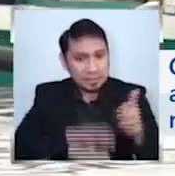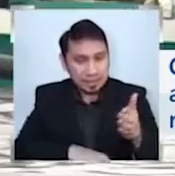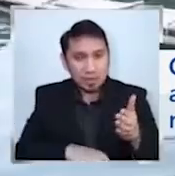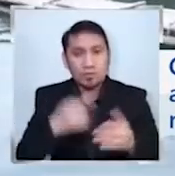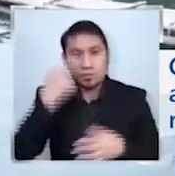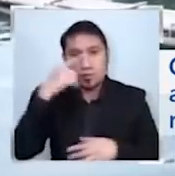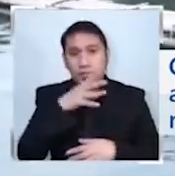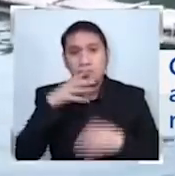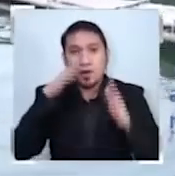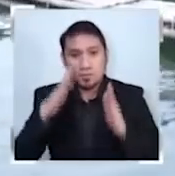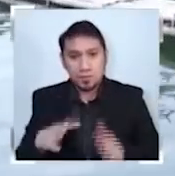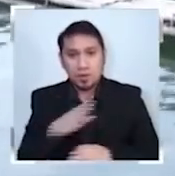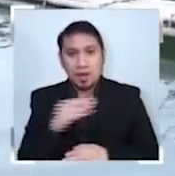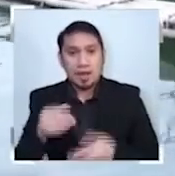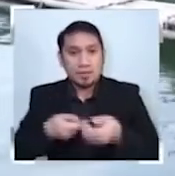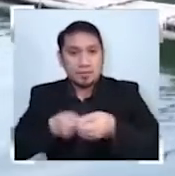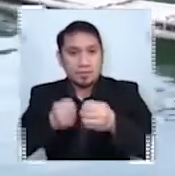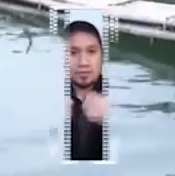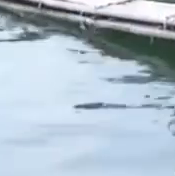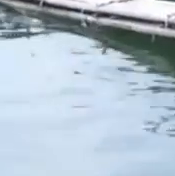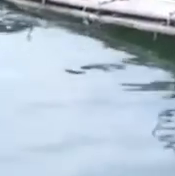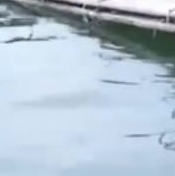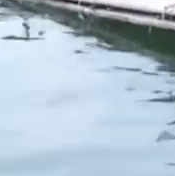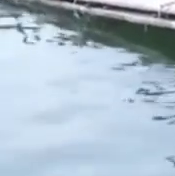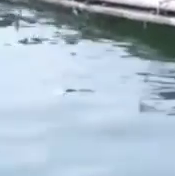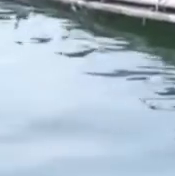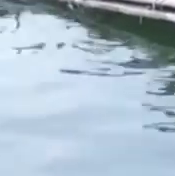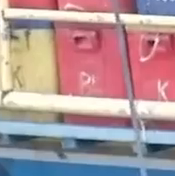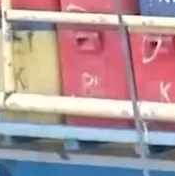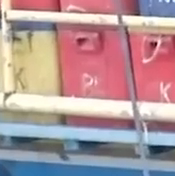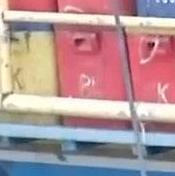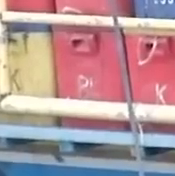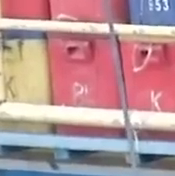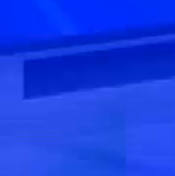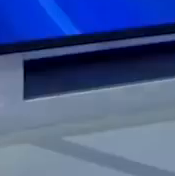mangingisda. Ako si Sandra Aguinaldo, ang inyong saksi.